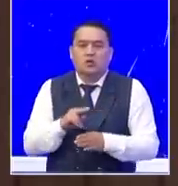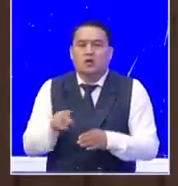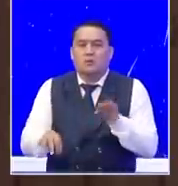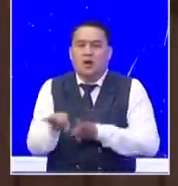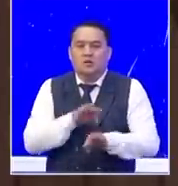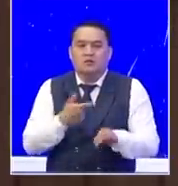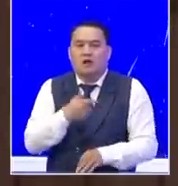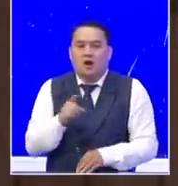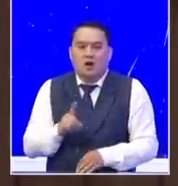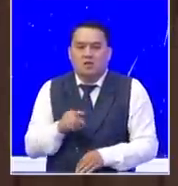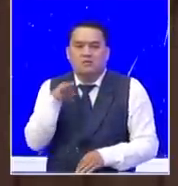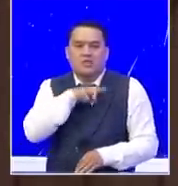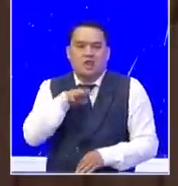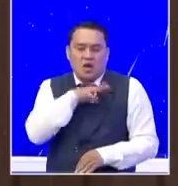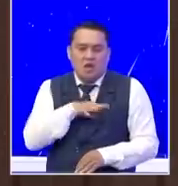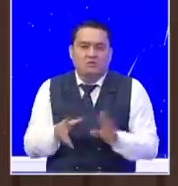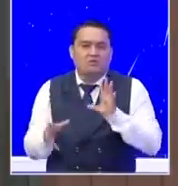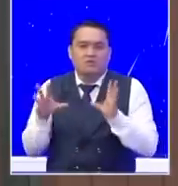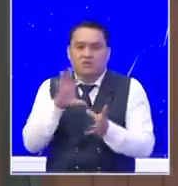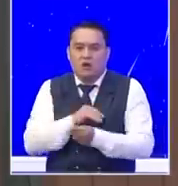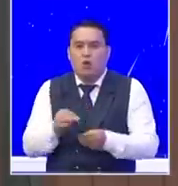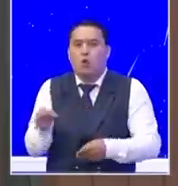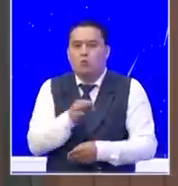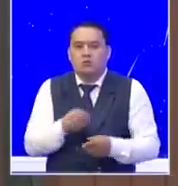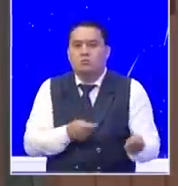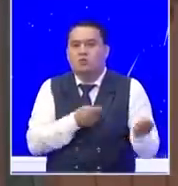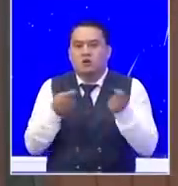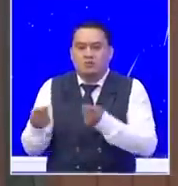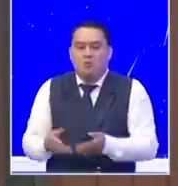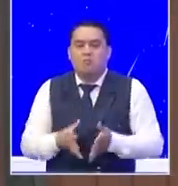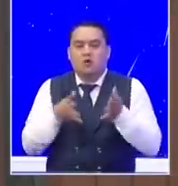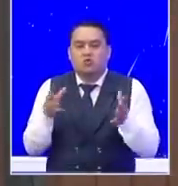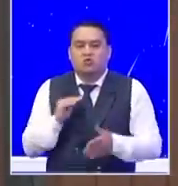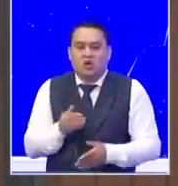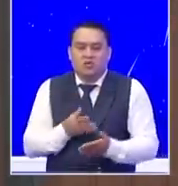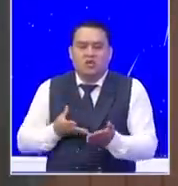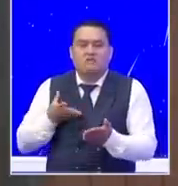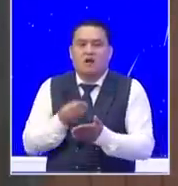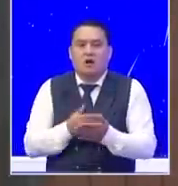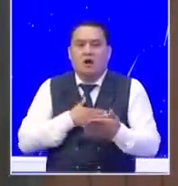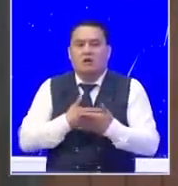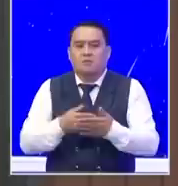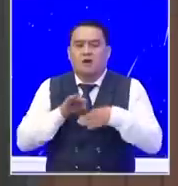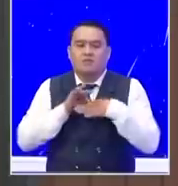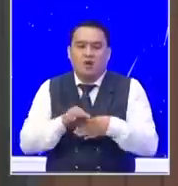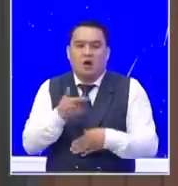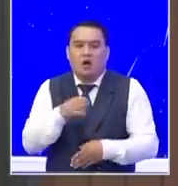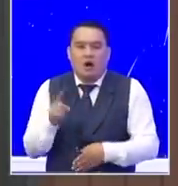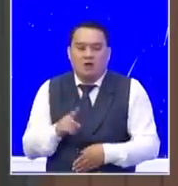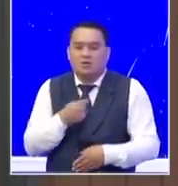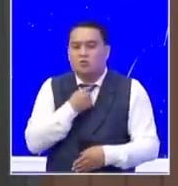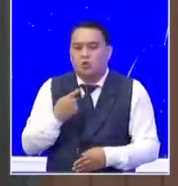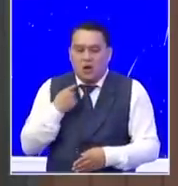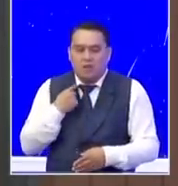по газификации Текели. В целом для газификации области привлекаются немало частных инвестиций. Активно проводится природный газ и в